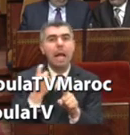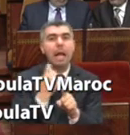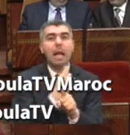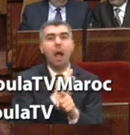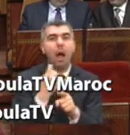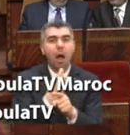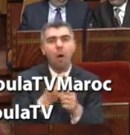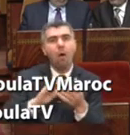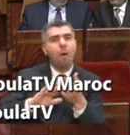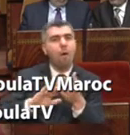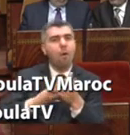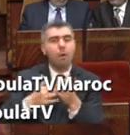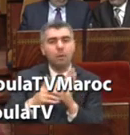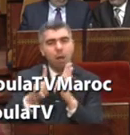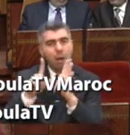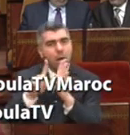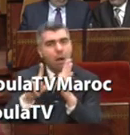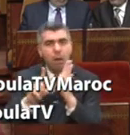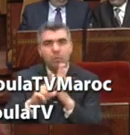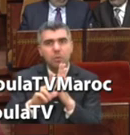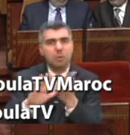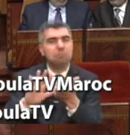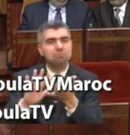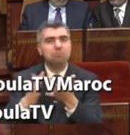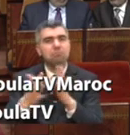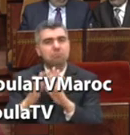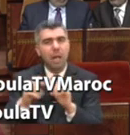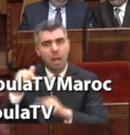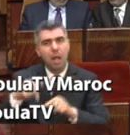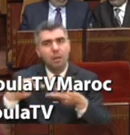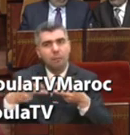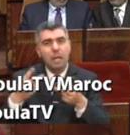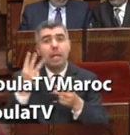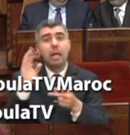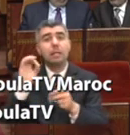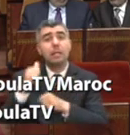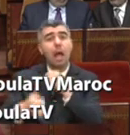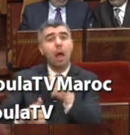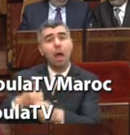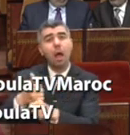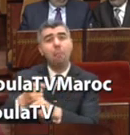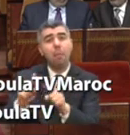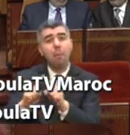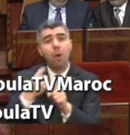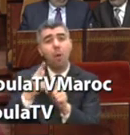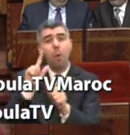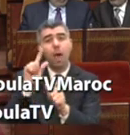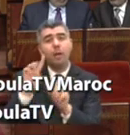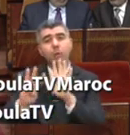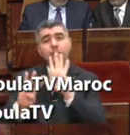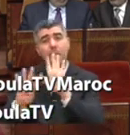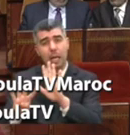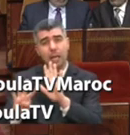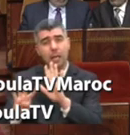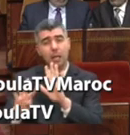كيدير الإشهار، والقانون الآن تقريبا عنده أكثر من 30 سنة ما كيطبقش، 91-15 المرسوم ما